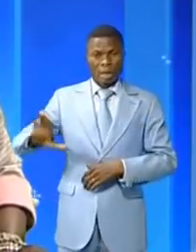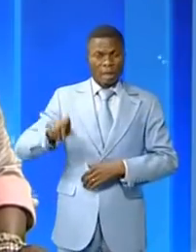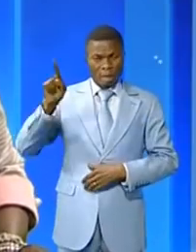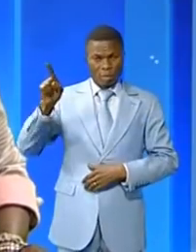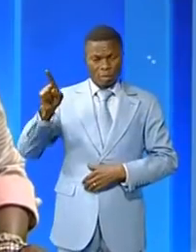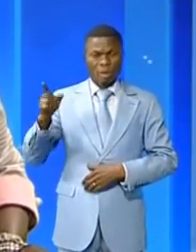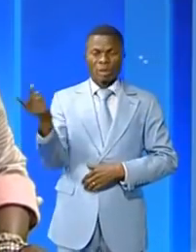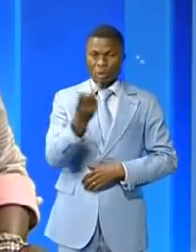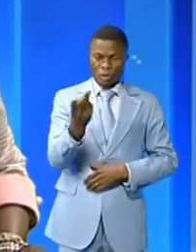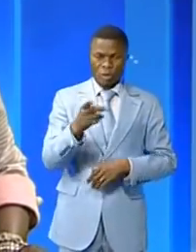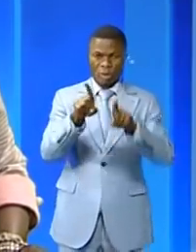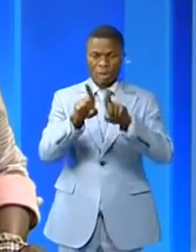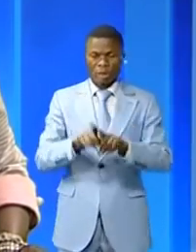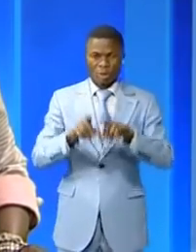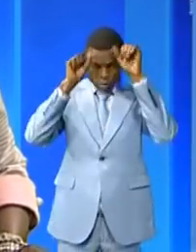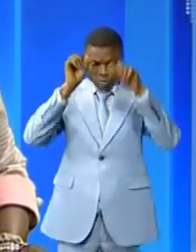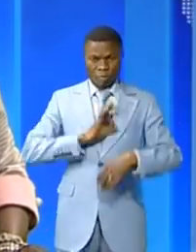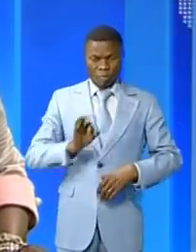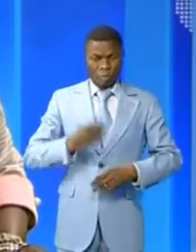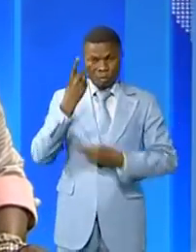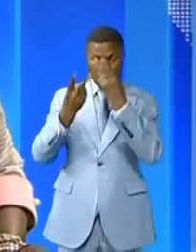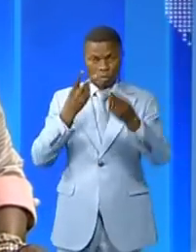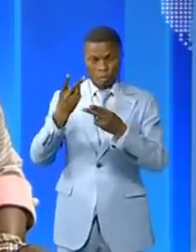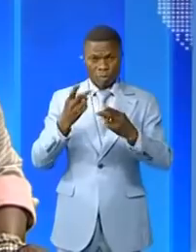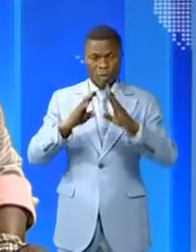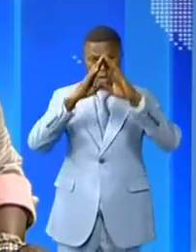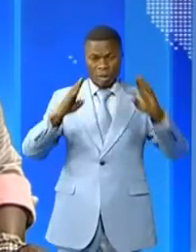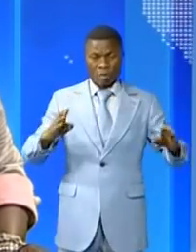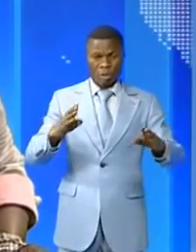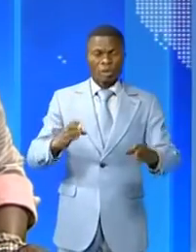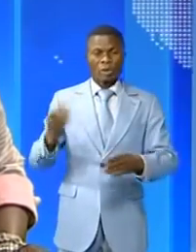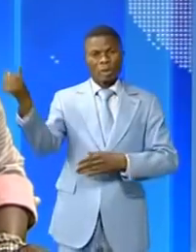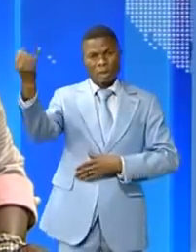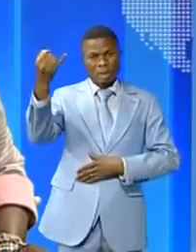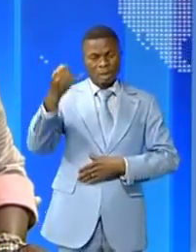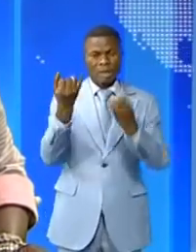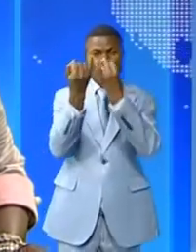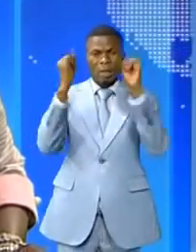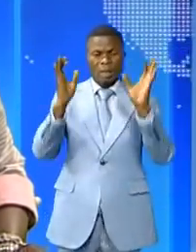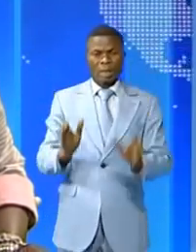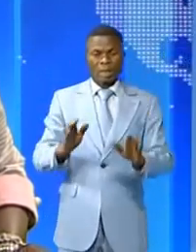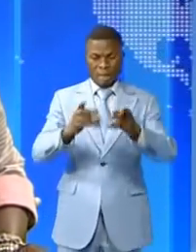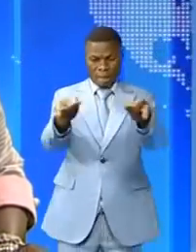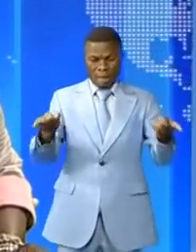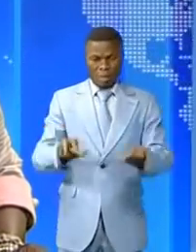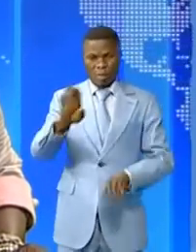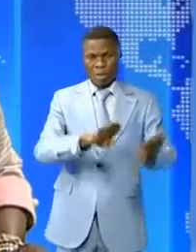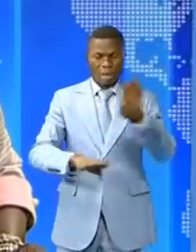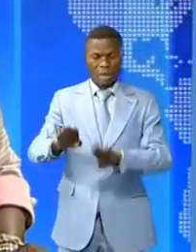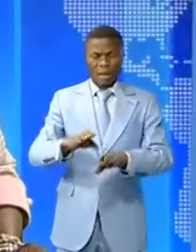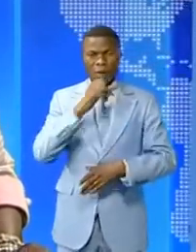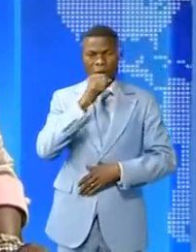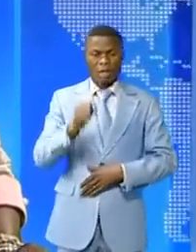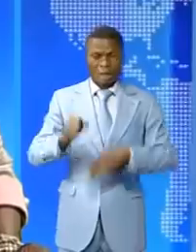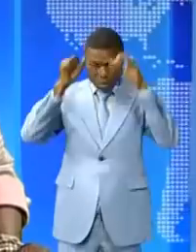Recep Erdogan. Félix Tshisekedi a visité le musée de l'indépendance et le mausolée de la Mustafa